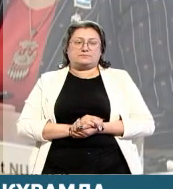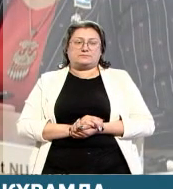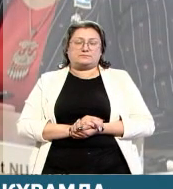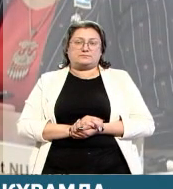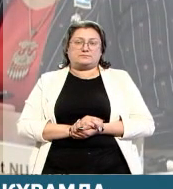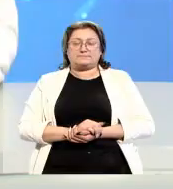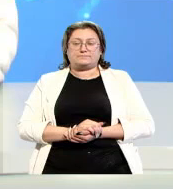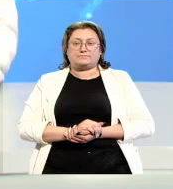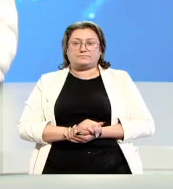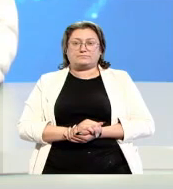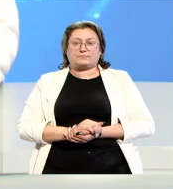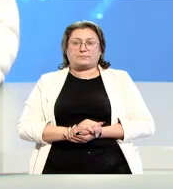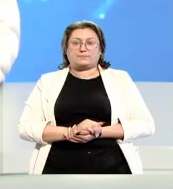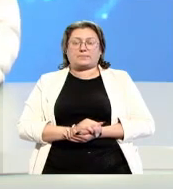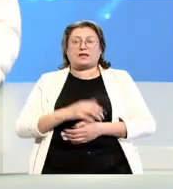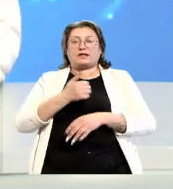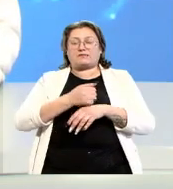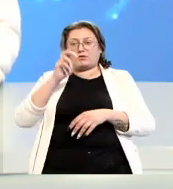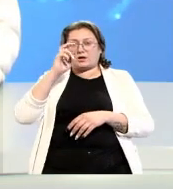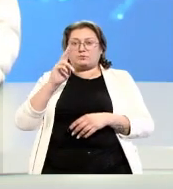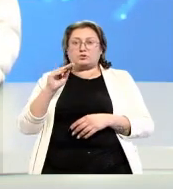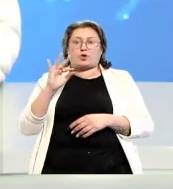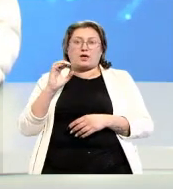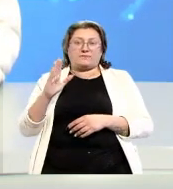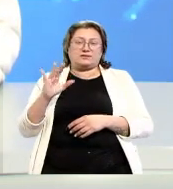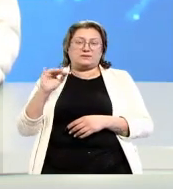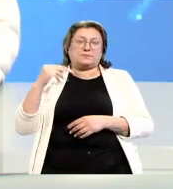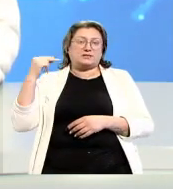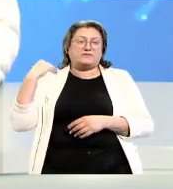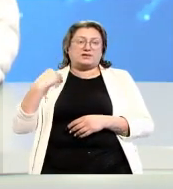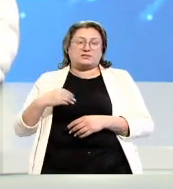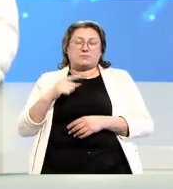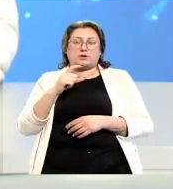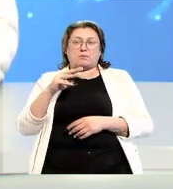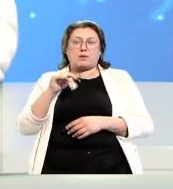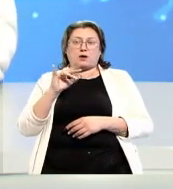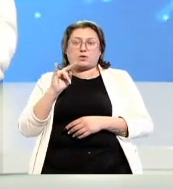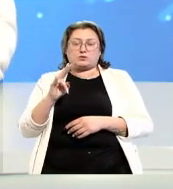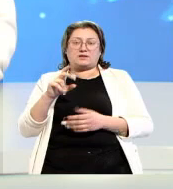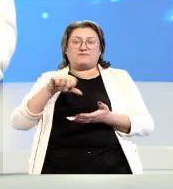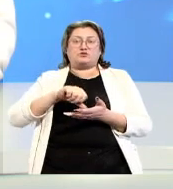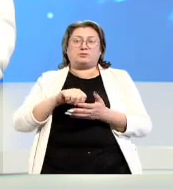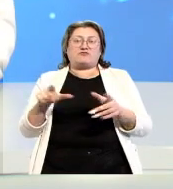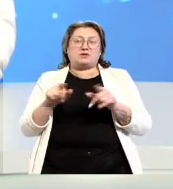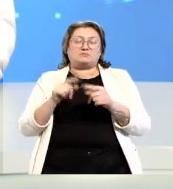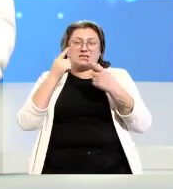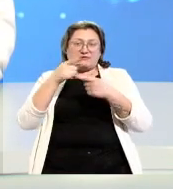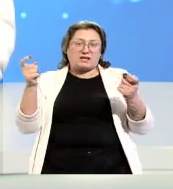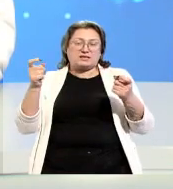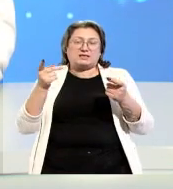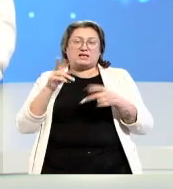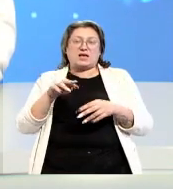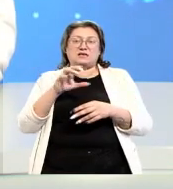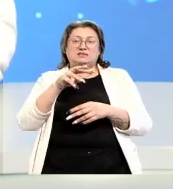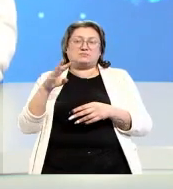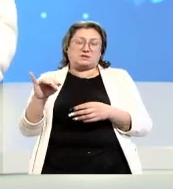өтті. Мемлекет басшысы Қасым Жомарт Тоқаев пен Франция президенті Эммануэль Макронның бұқаралық ақпарат құралдарының